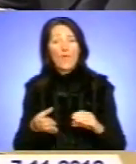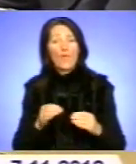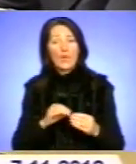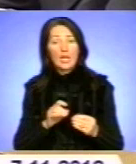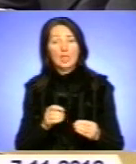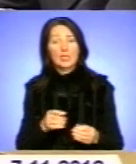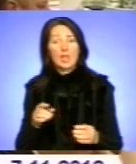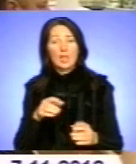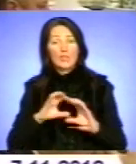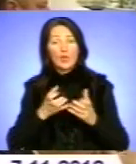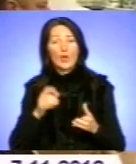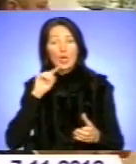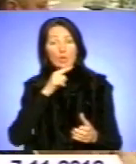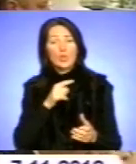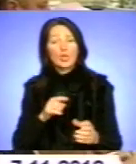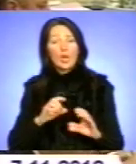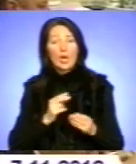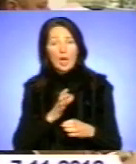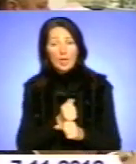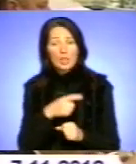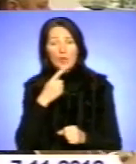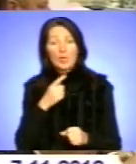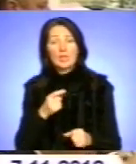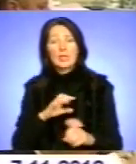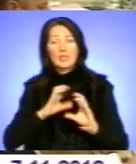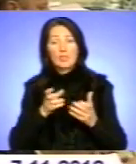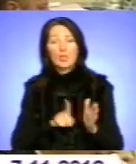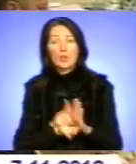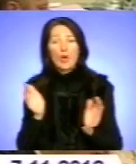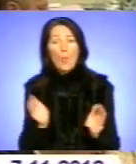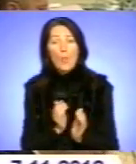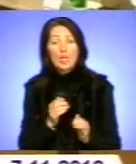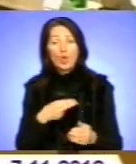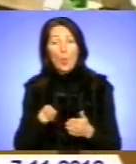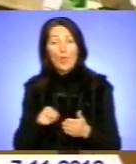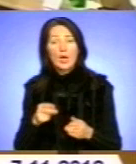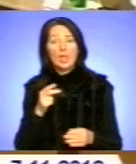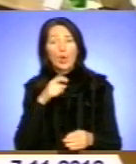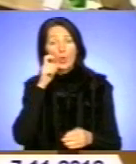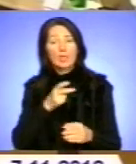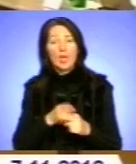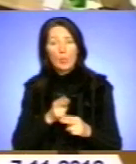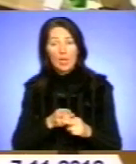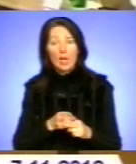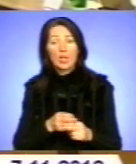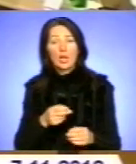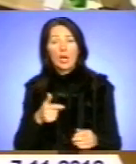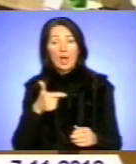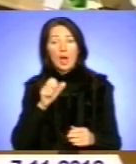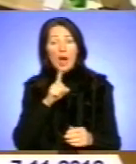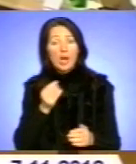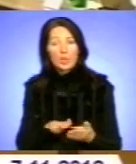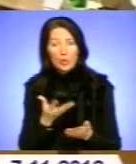годі шукати. Кажуть, світ став менше купувати український метал, ще й тисне кабальна ціна на російський газ. 2009-го купували блакитне паливо